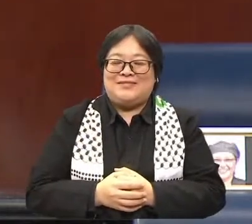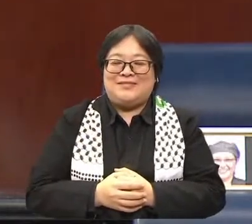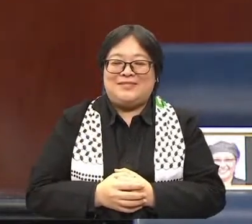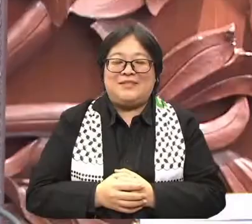baik